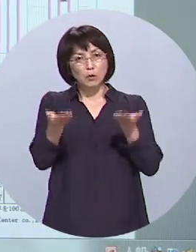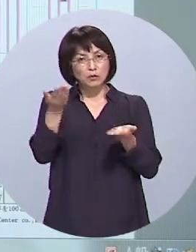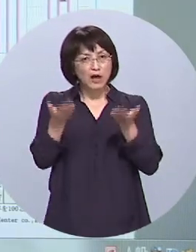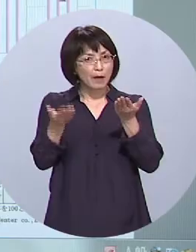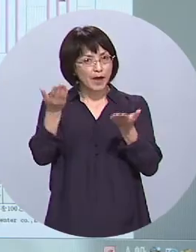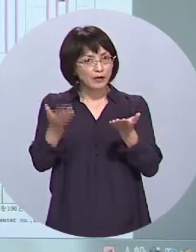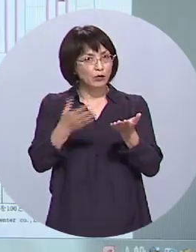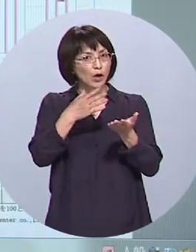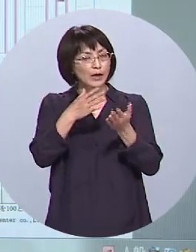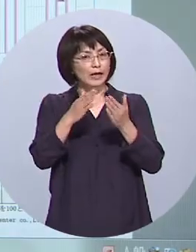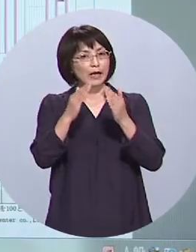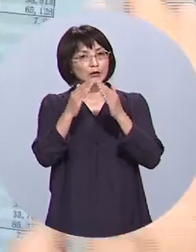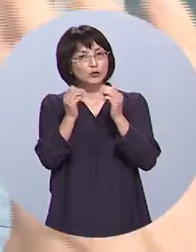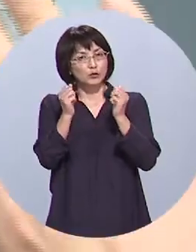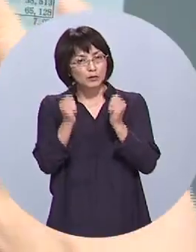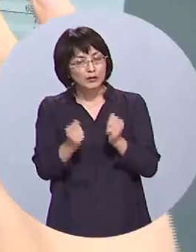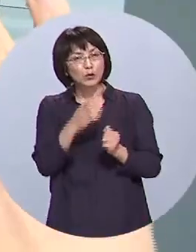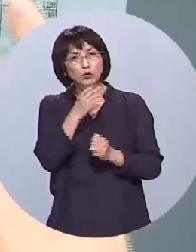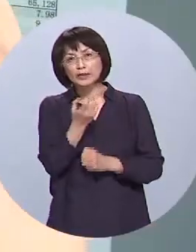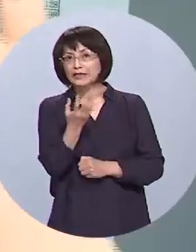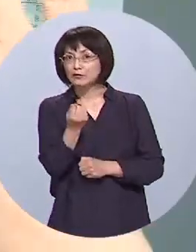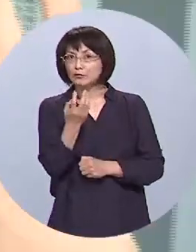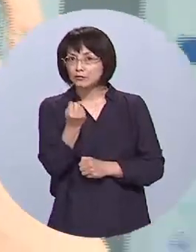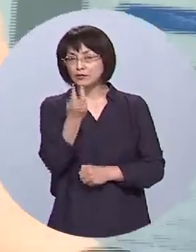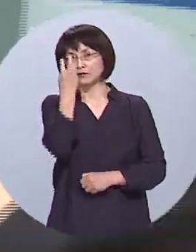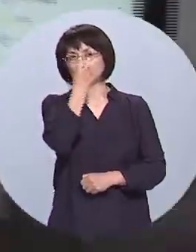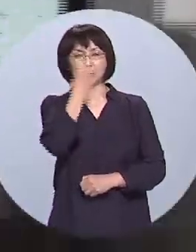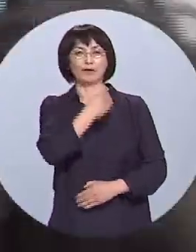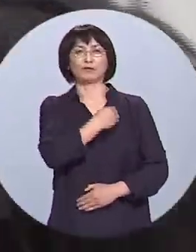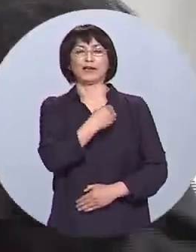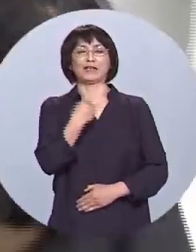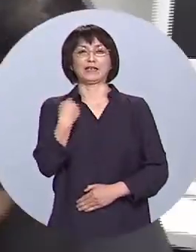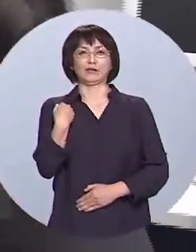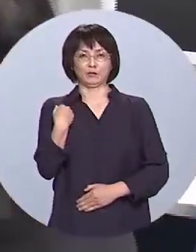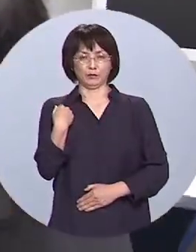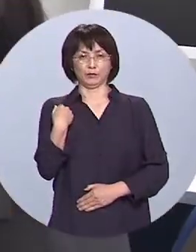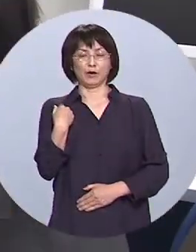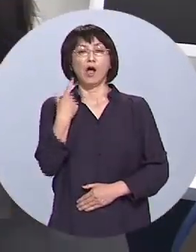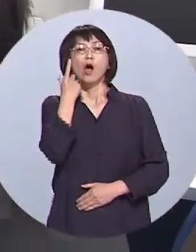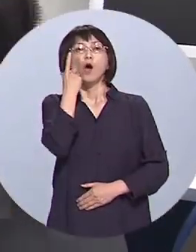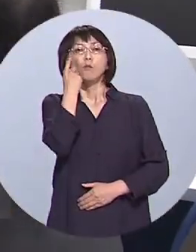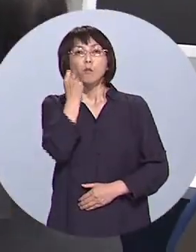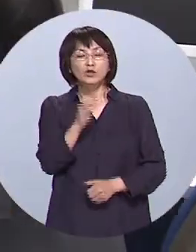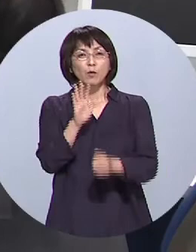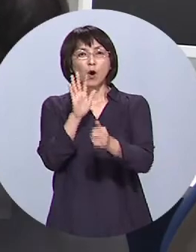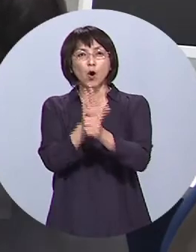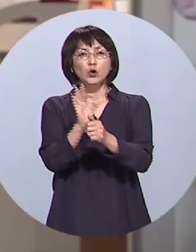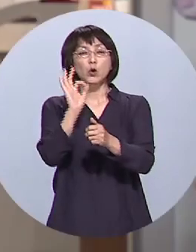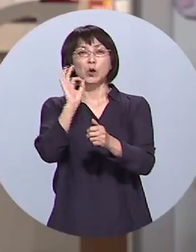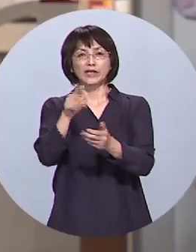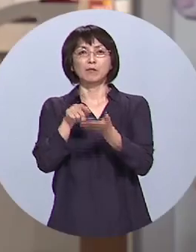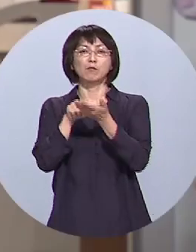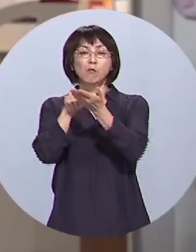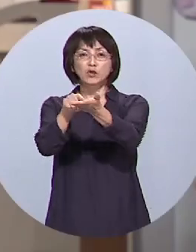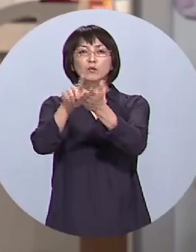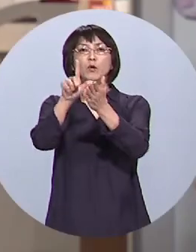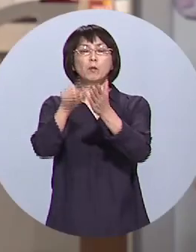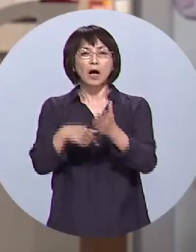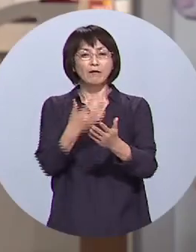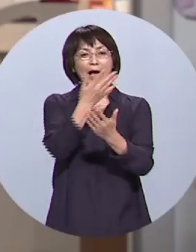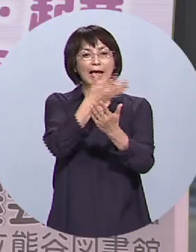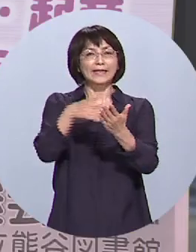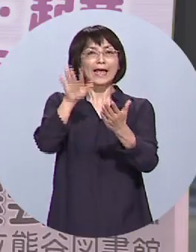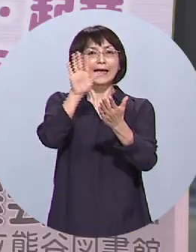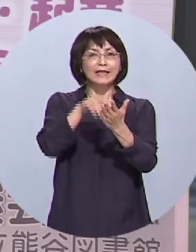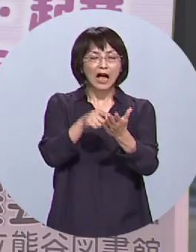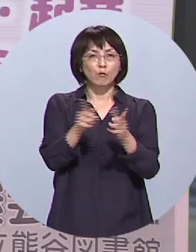齢層が住んでいるのかなど見ることができます。開業のための補助金が必要な場合、 このようなデータの提出が求められます